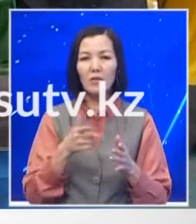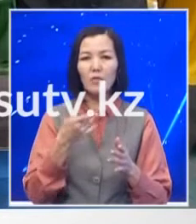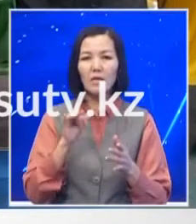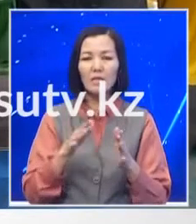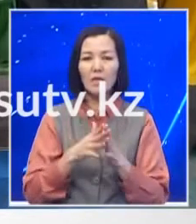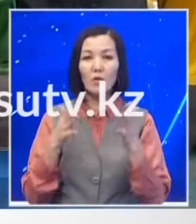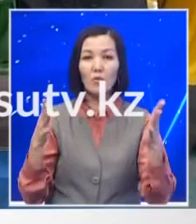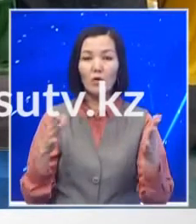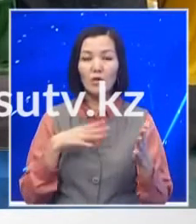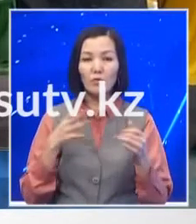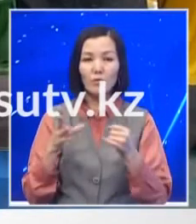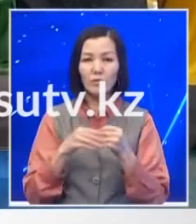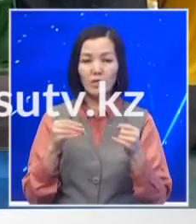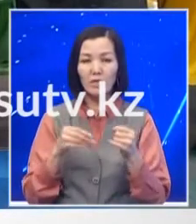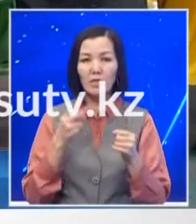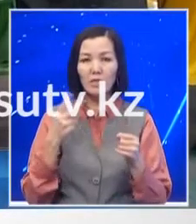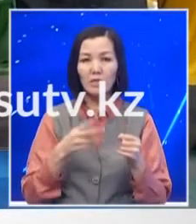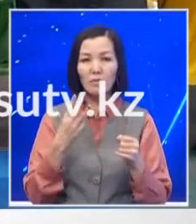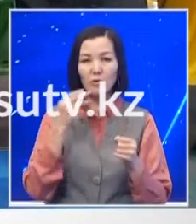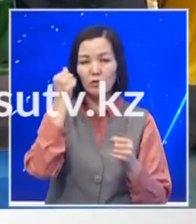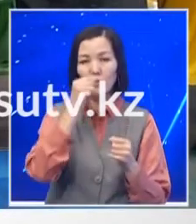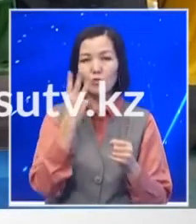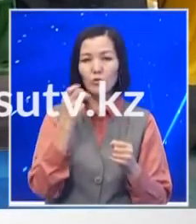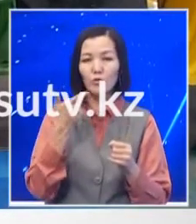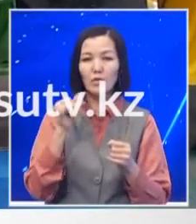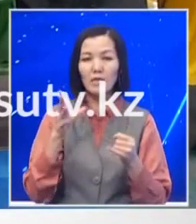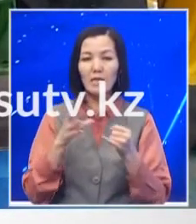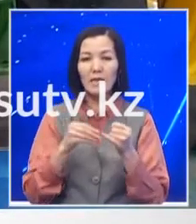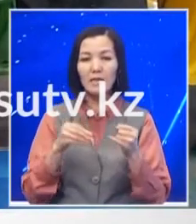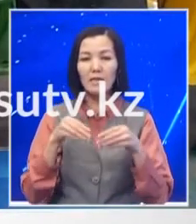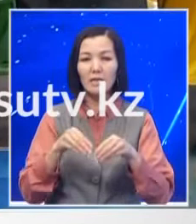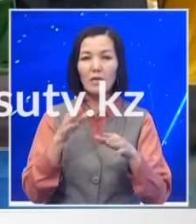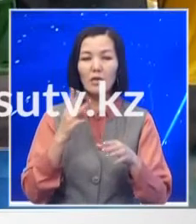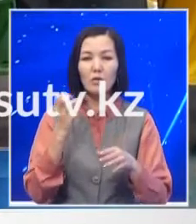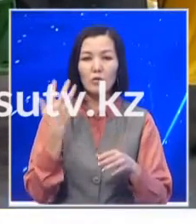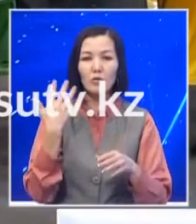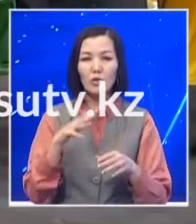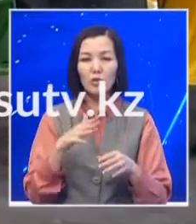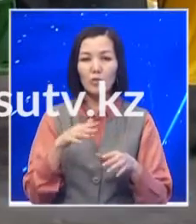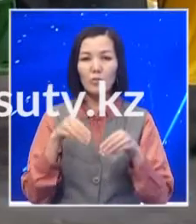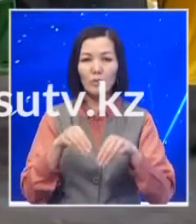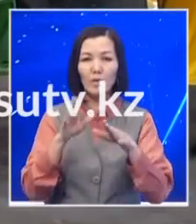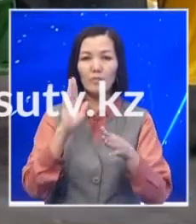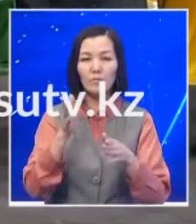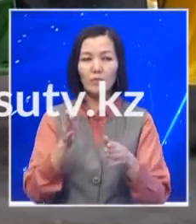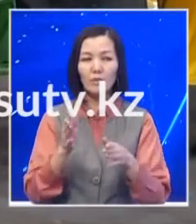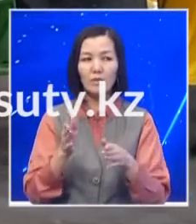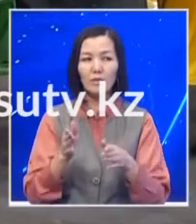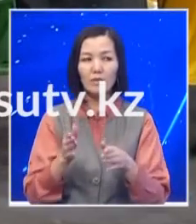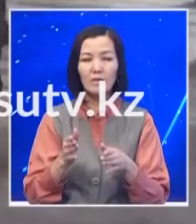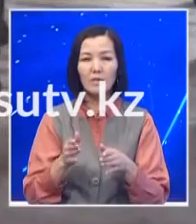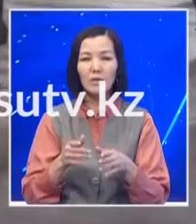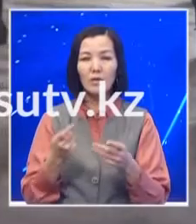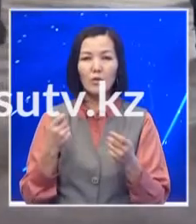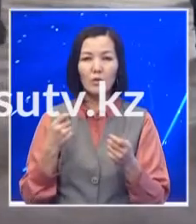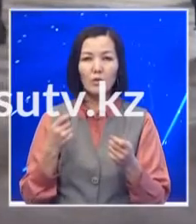көтеріп отырмыз. 2020 жылы біз 300 гектар қант қылша егеді, биыл 350 қант қылша егінде отырмыз.